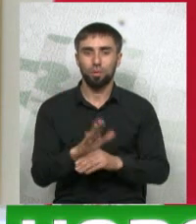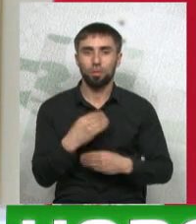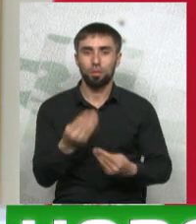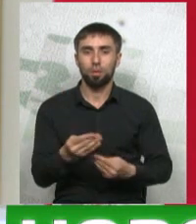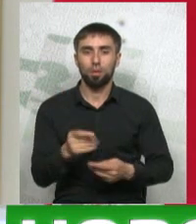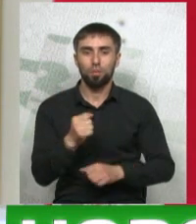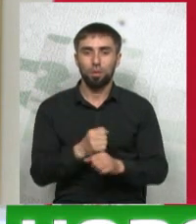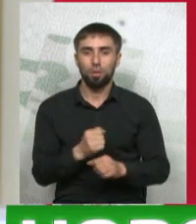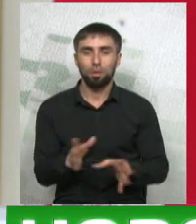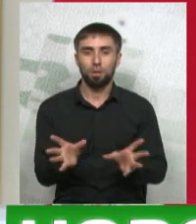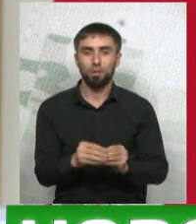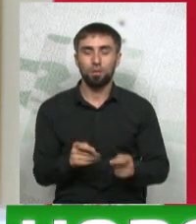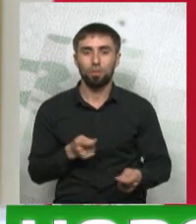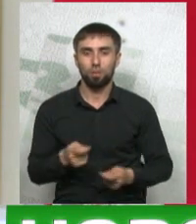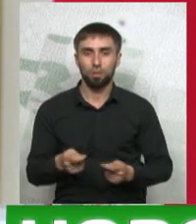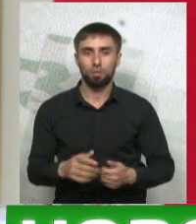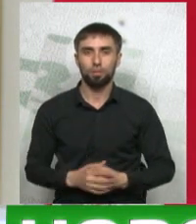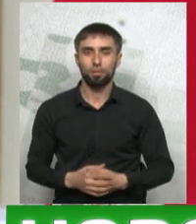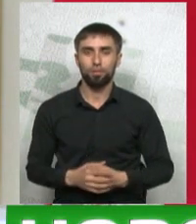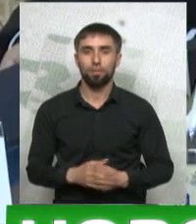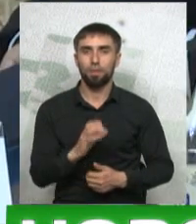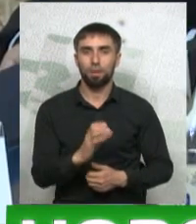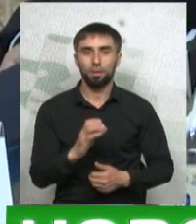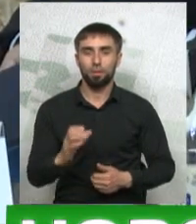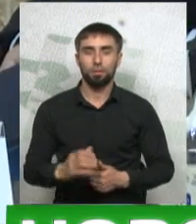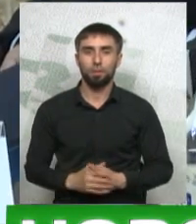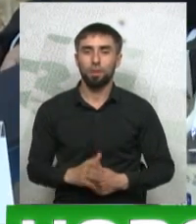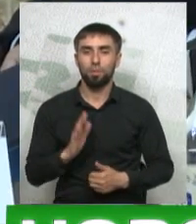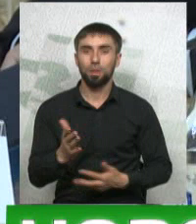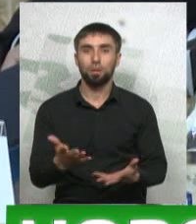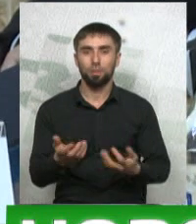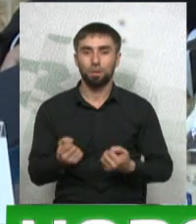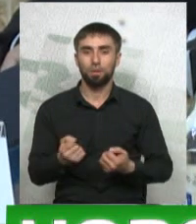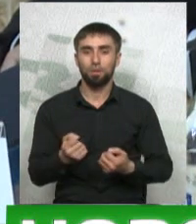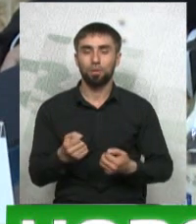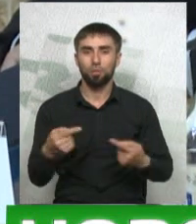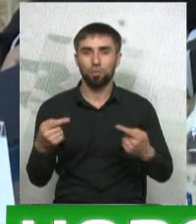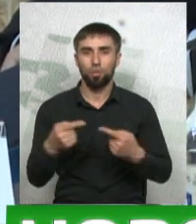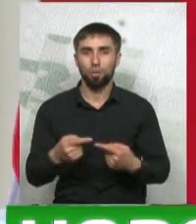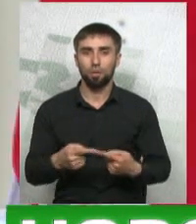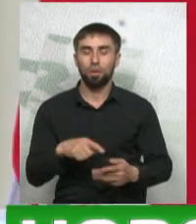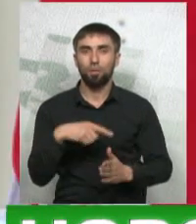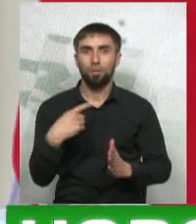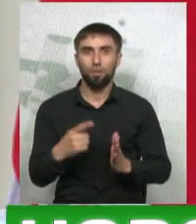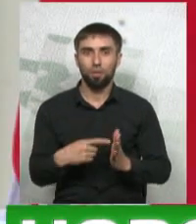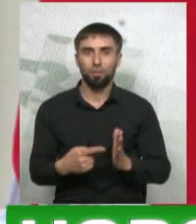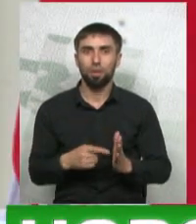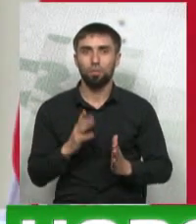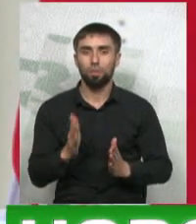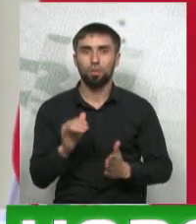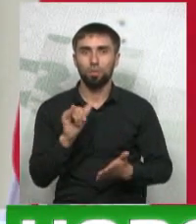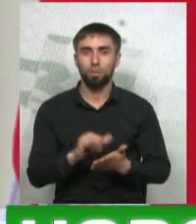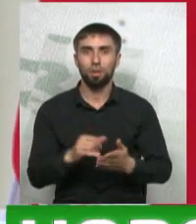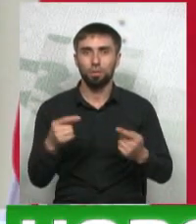части проработать совместно с руководителем Сергеем Сергеевичем. Будут приняты конкретные вопросы, будут